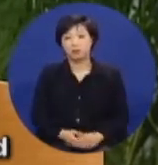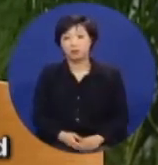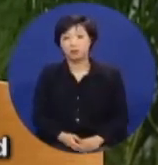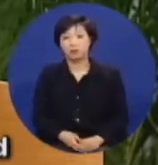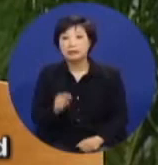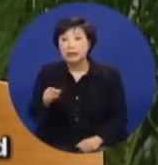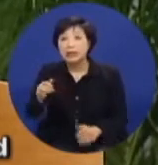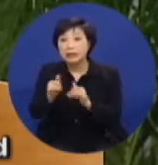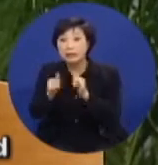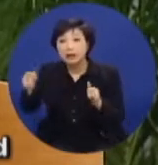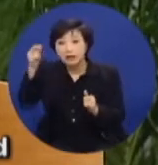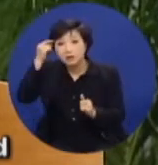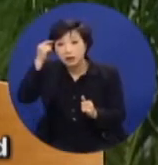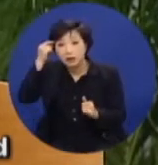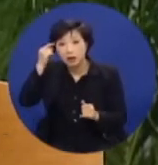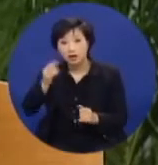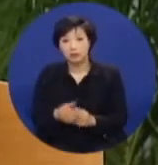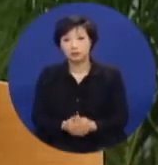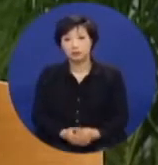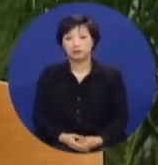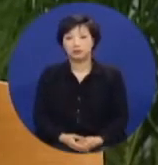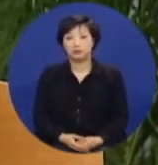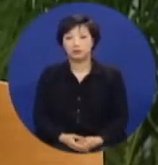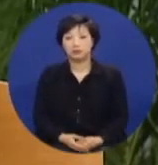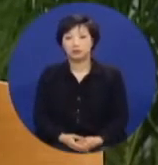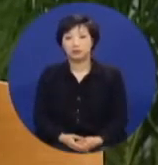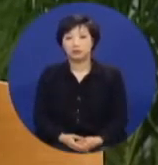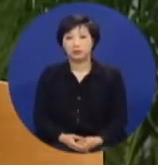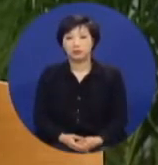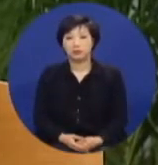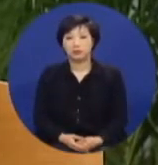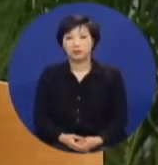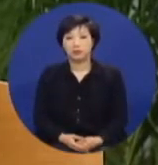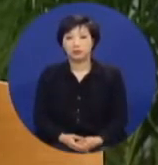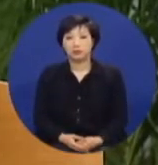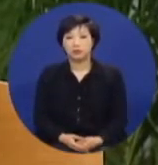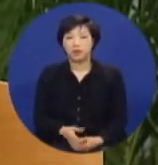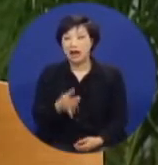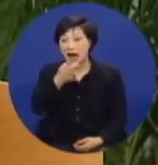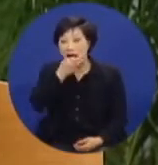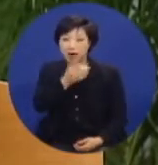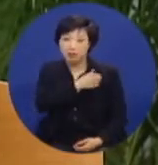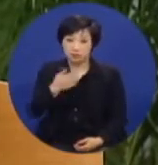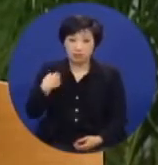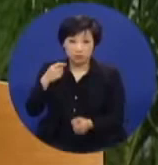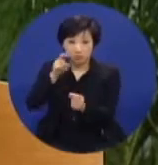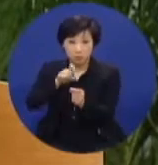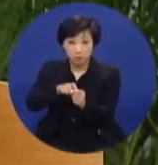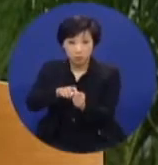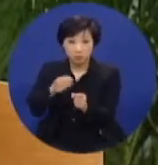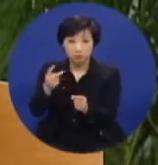생각으로 그 부자 그 종류도 욕구 충족에 아주 맹